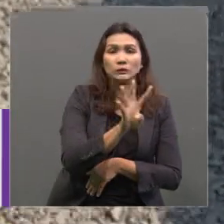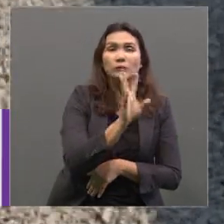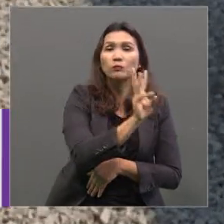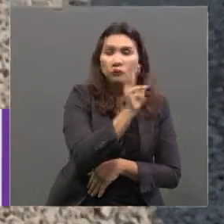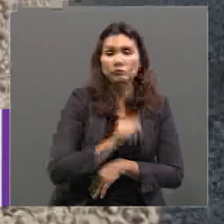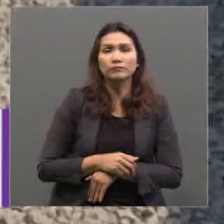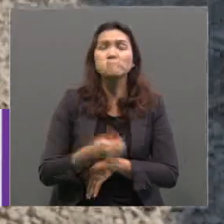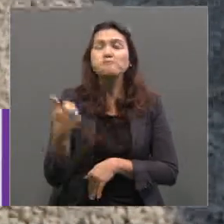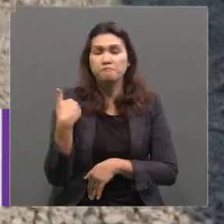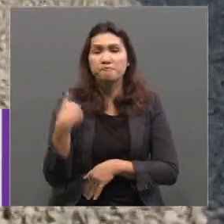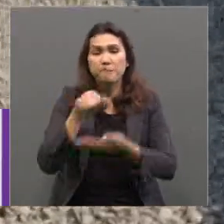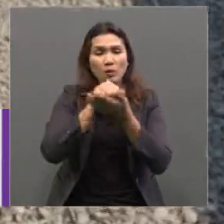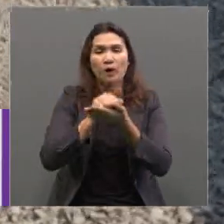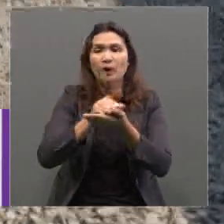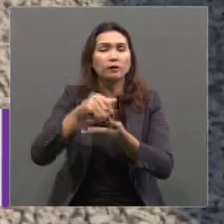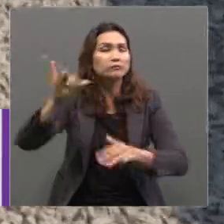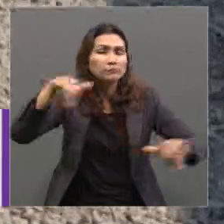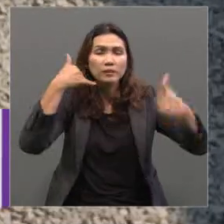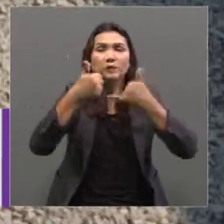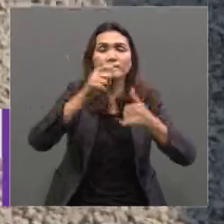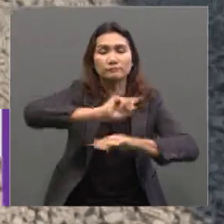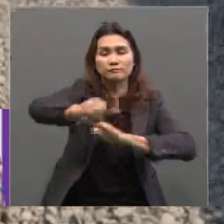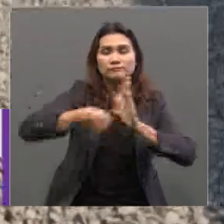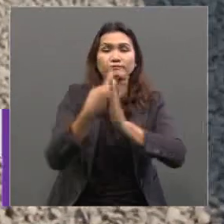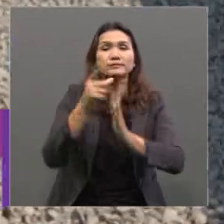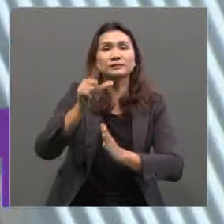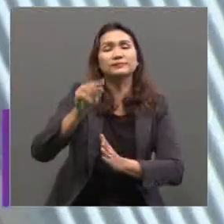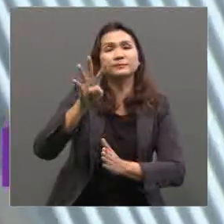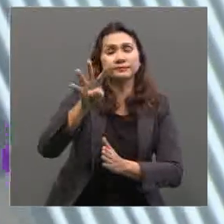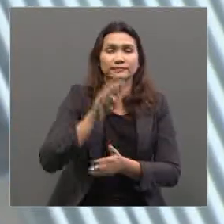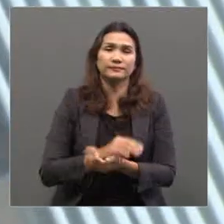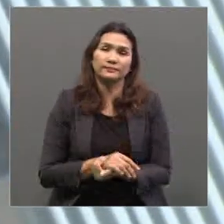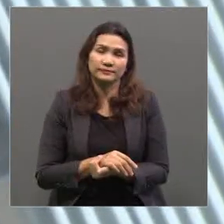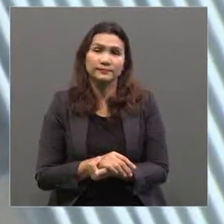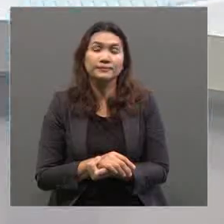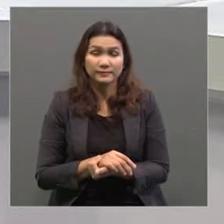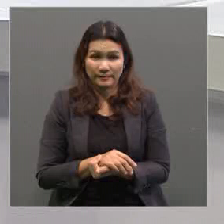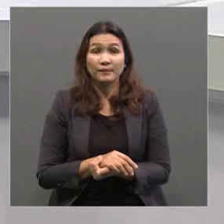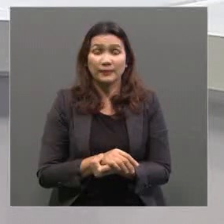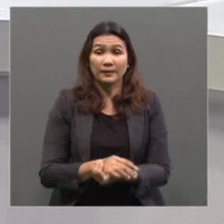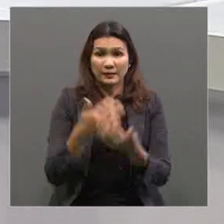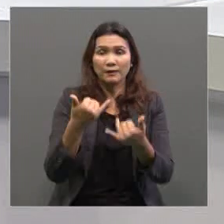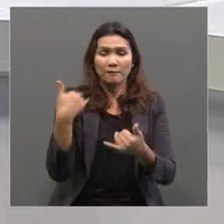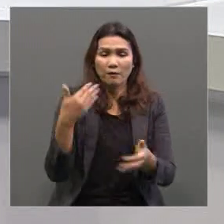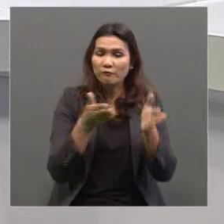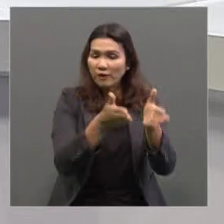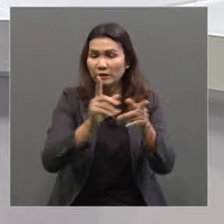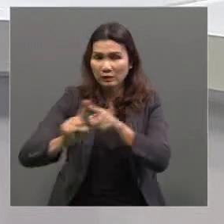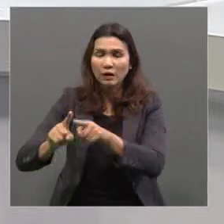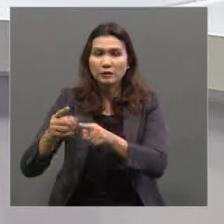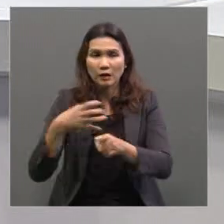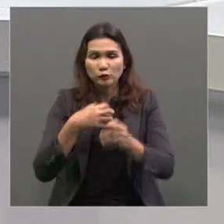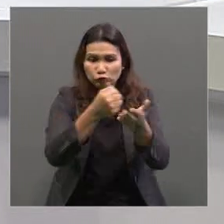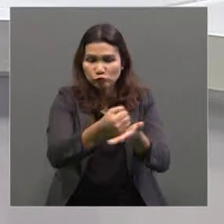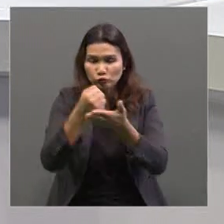ปิดให้บริการตลอด24ชั่วโมงค่ะ ก็เรียกว่าหลายหน่วยงานพยายามที่จะช่วยกันนะครับในการ